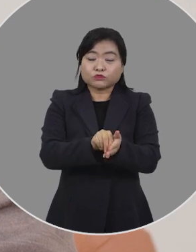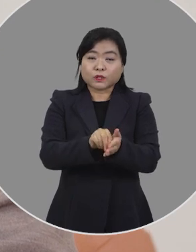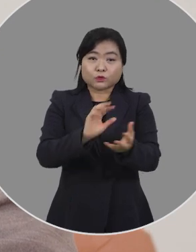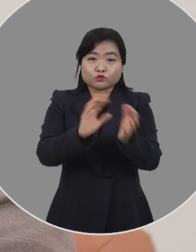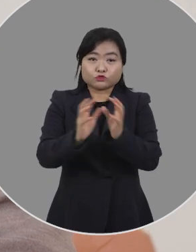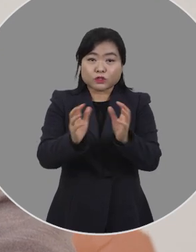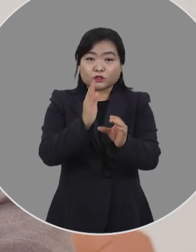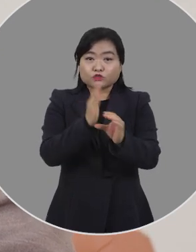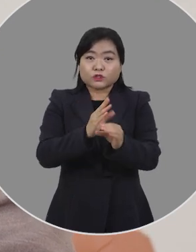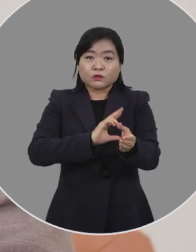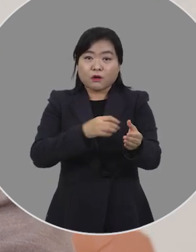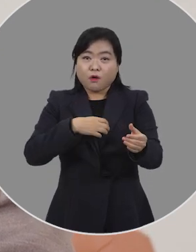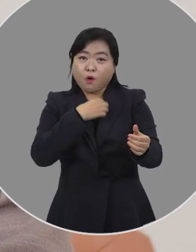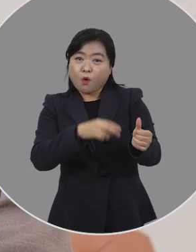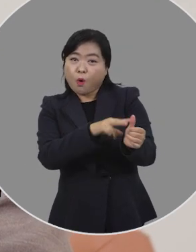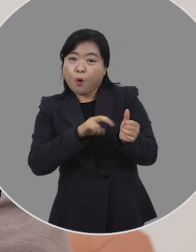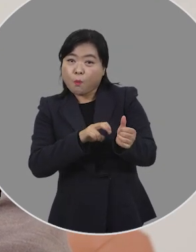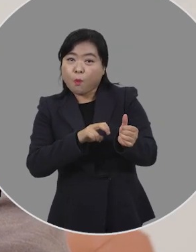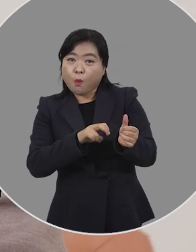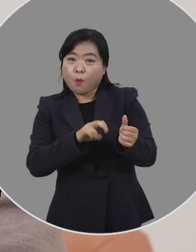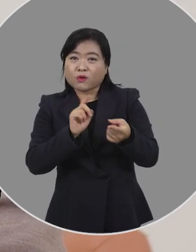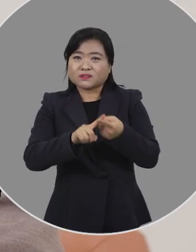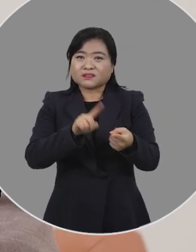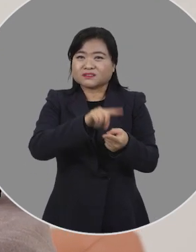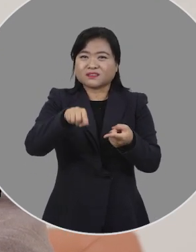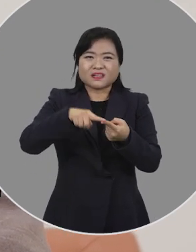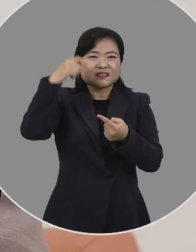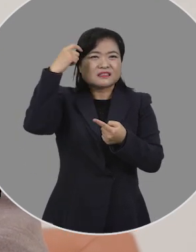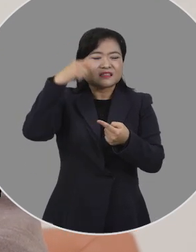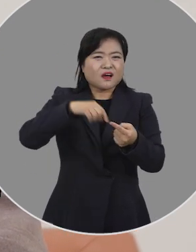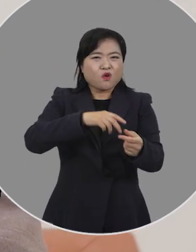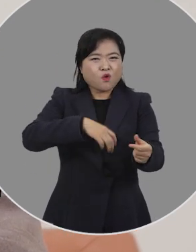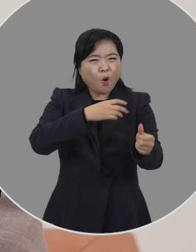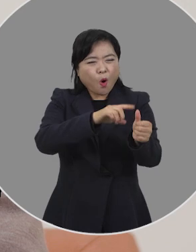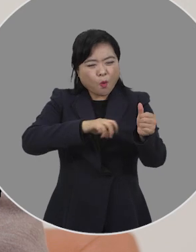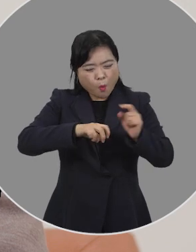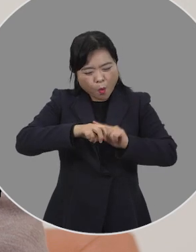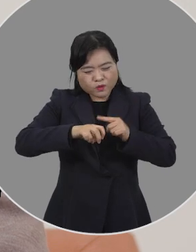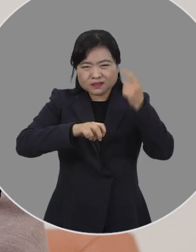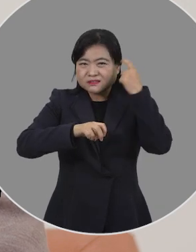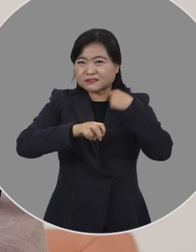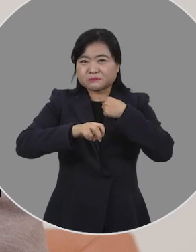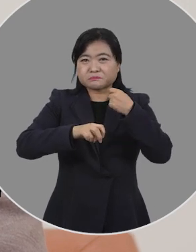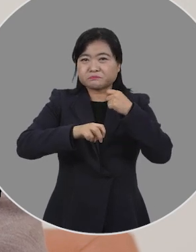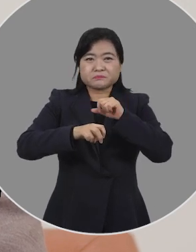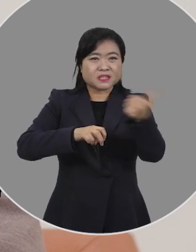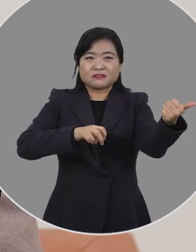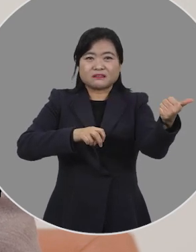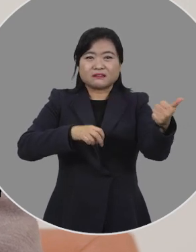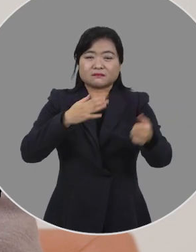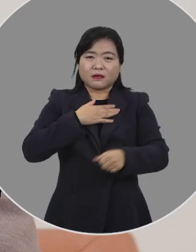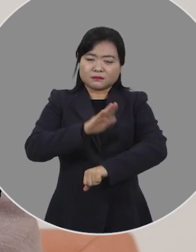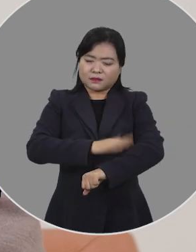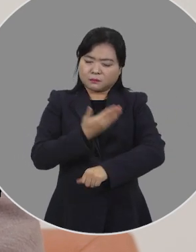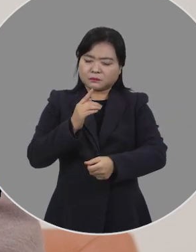사실은 그런 것조차 느끼지 못하면 사는 경우인 것 같거든요. 그러니까 자기가 잘못했다라는 거를 느끼지 못하기 때문에 그런